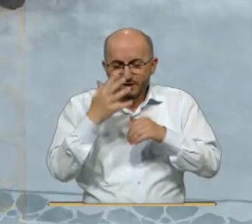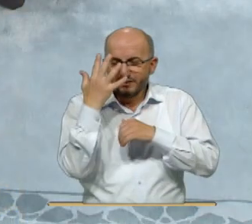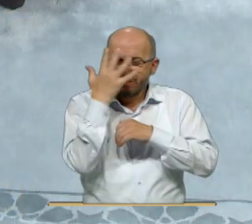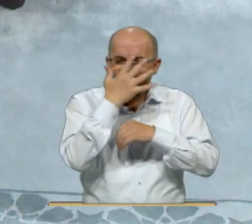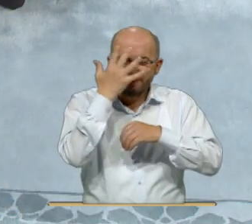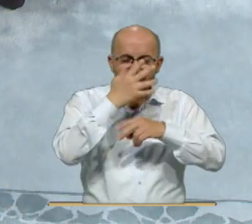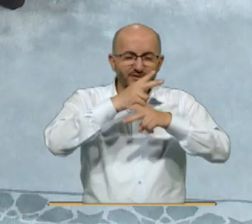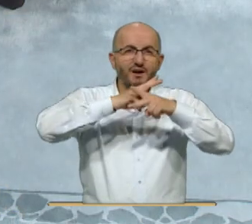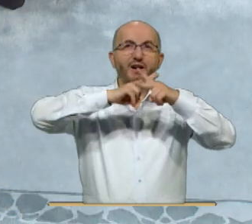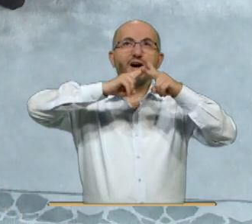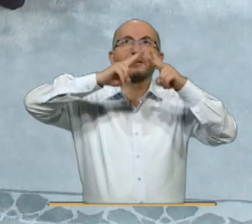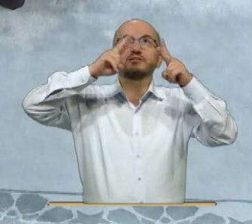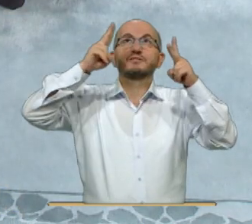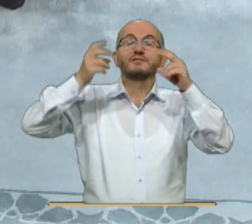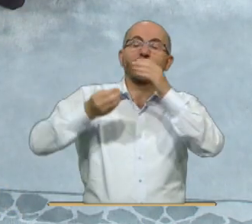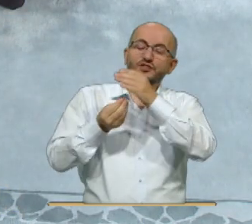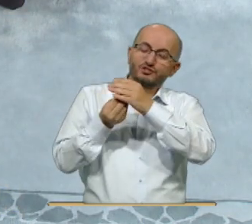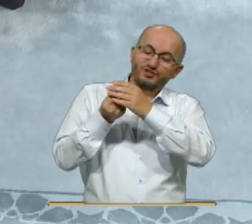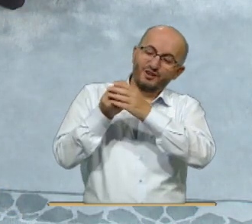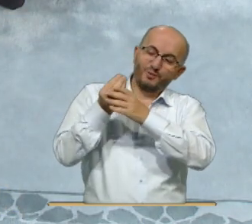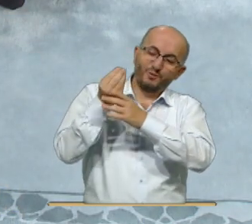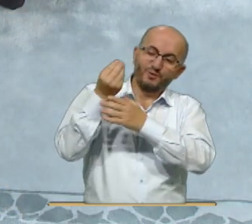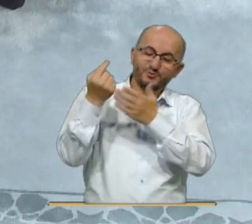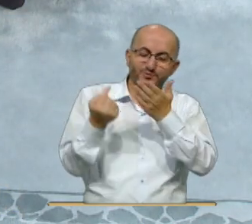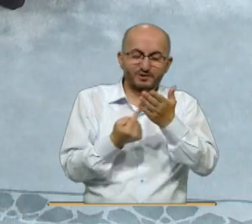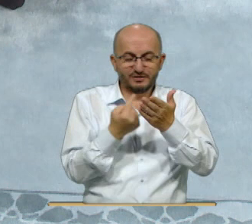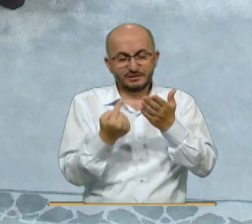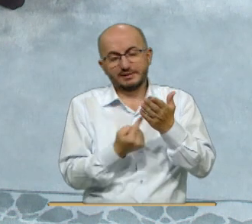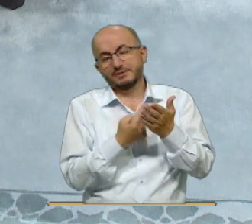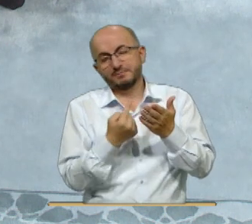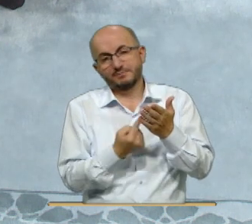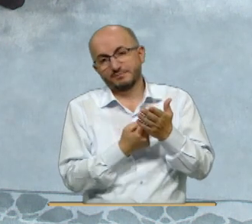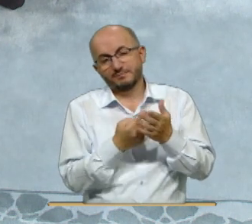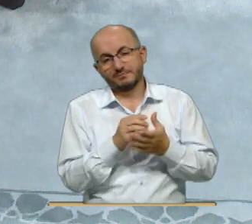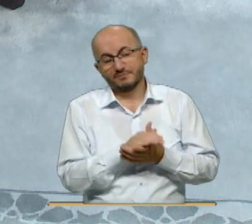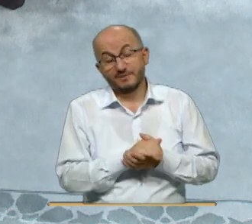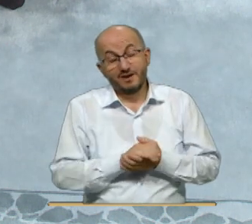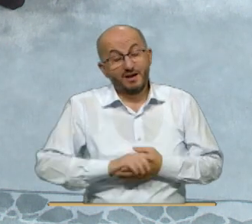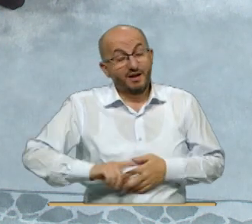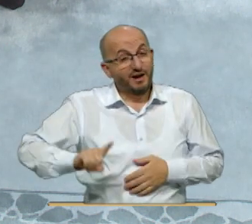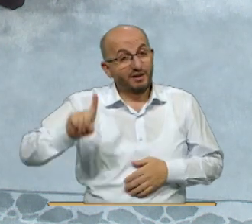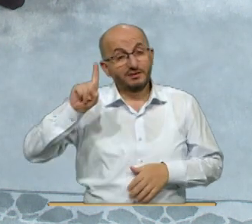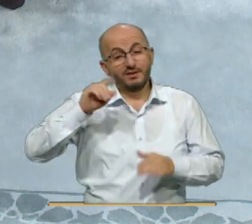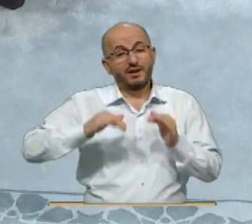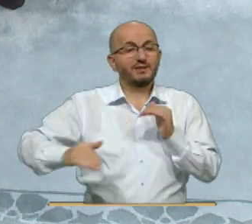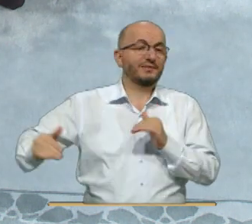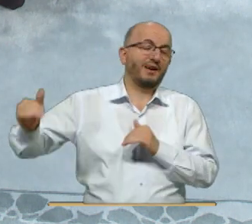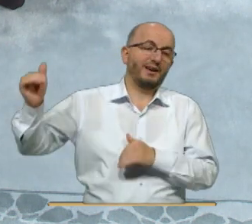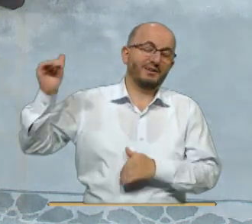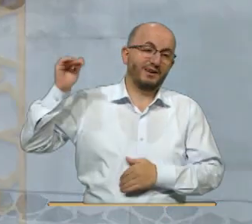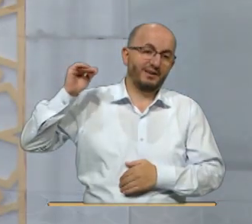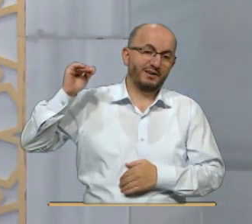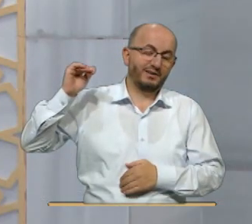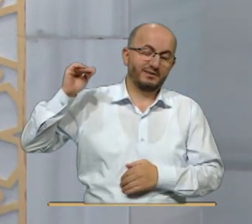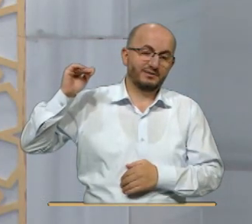karanlıklardan aydınlığa çıkarıyor Kur'an-ı Kerim. Allah Teala. Evet.